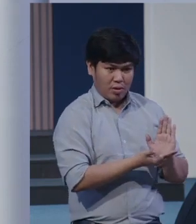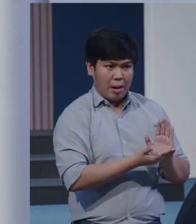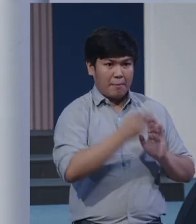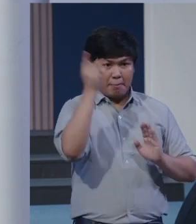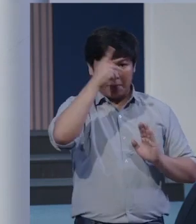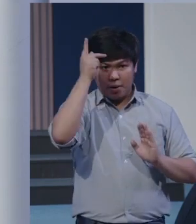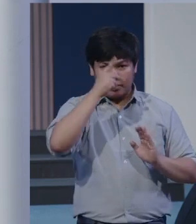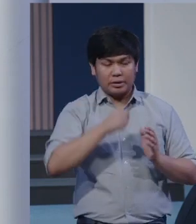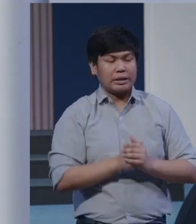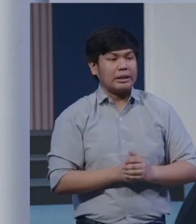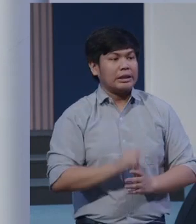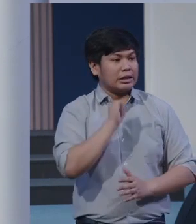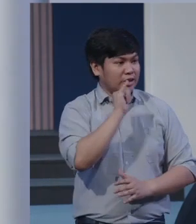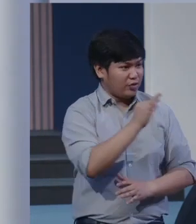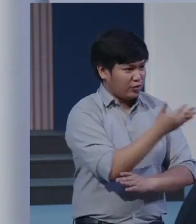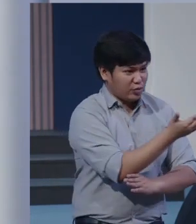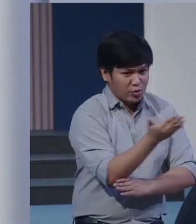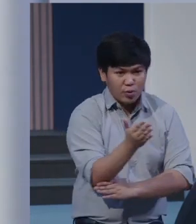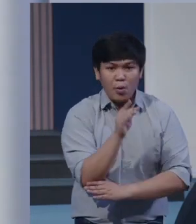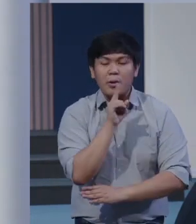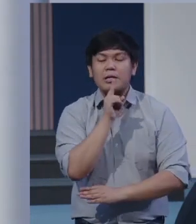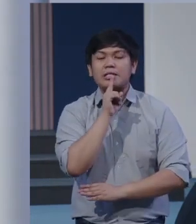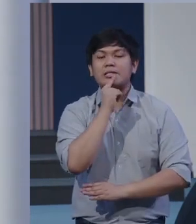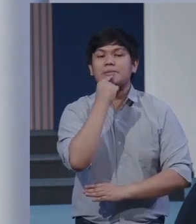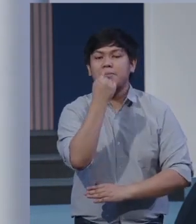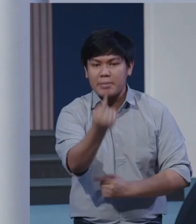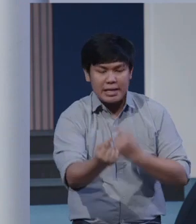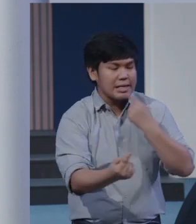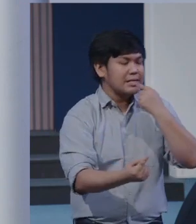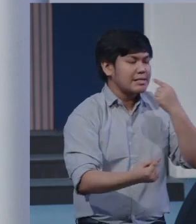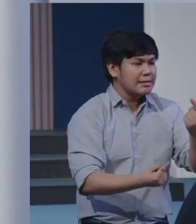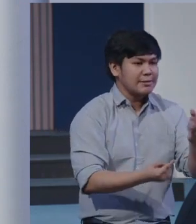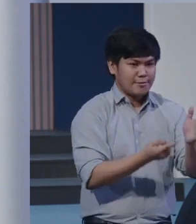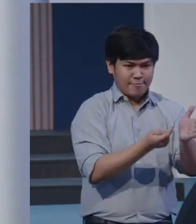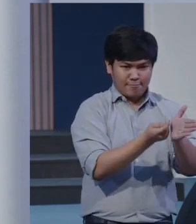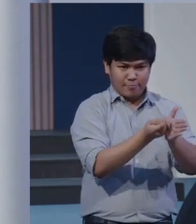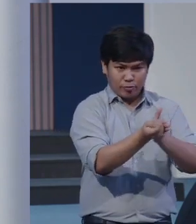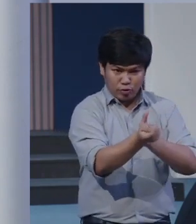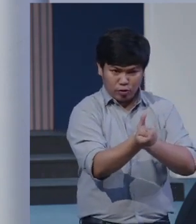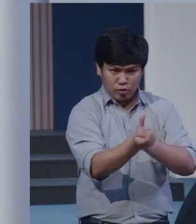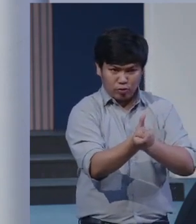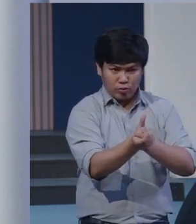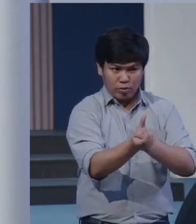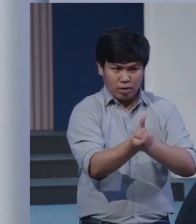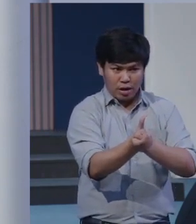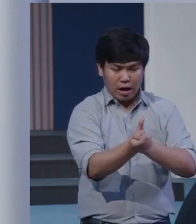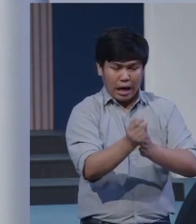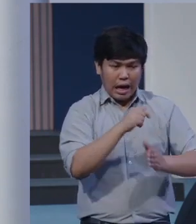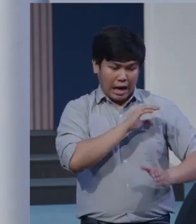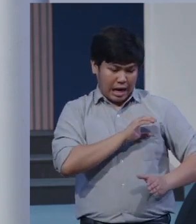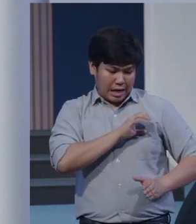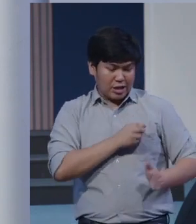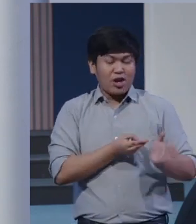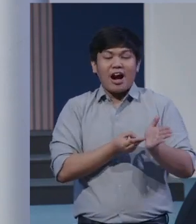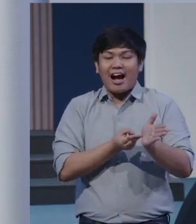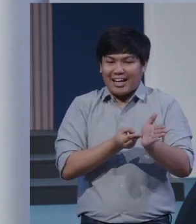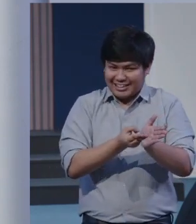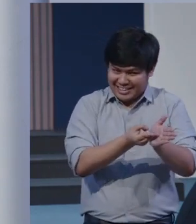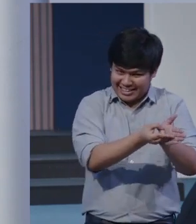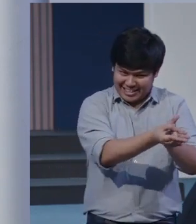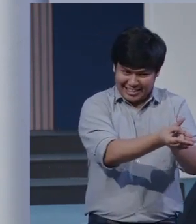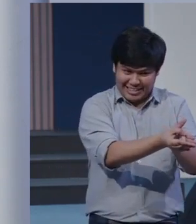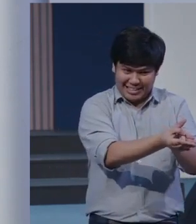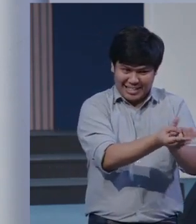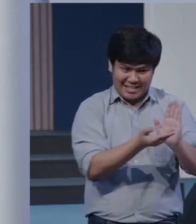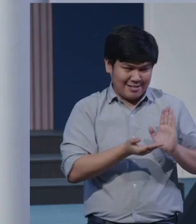whoever speaks the truth gives honest evidence sa makatwid ang katotohanan ay